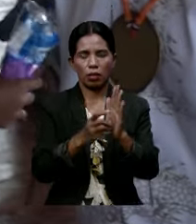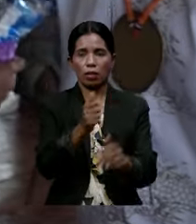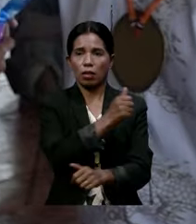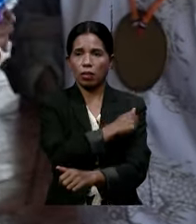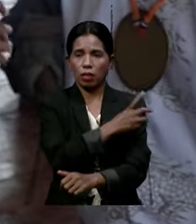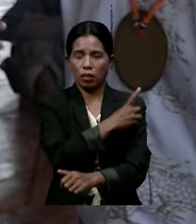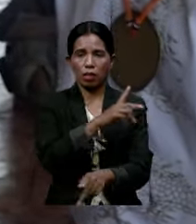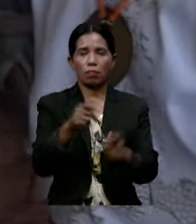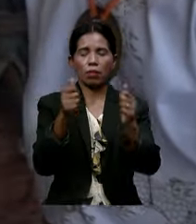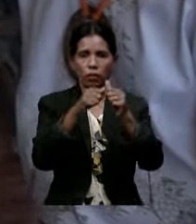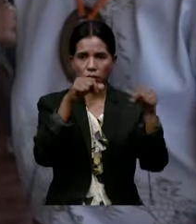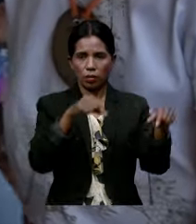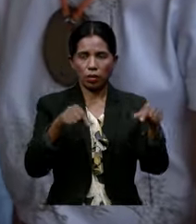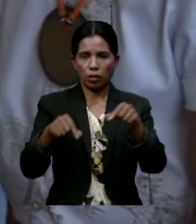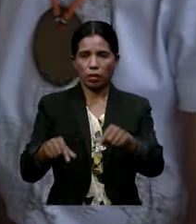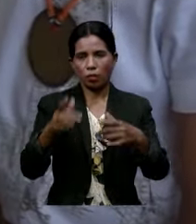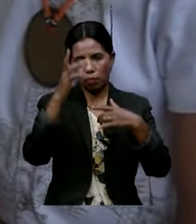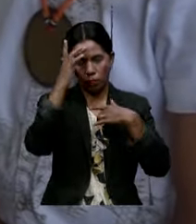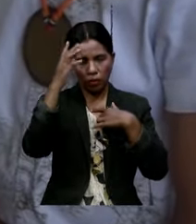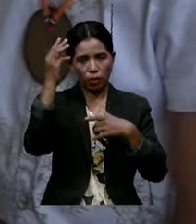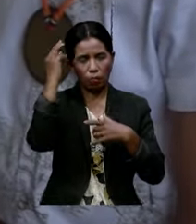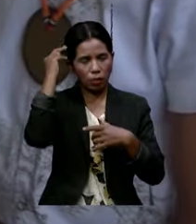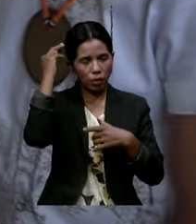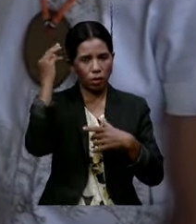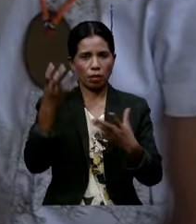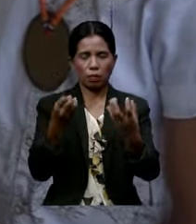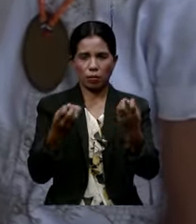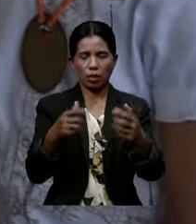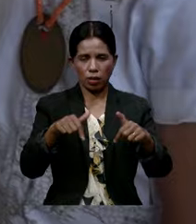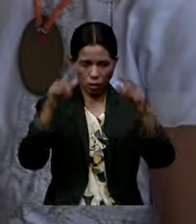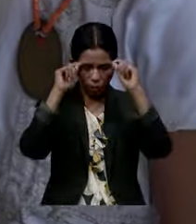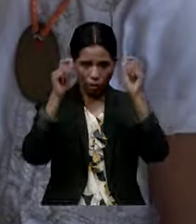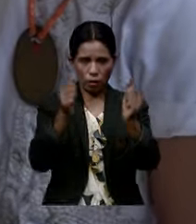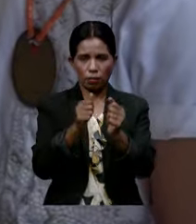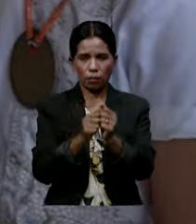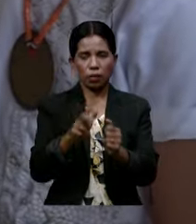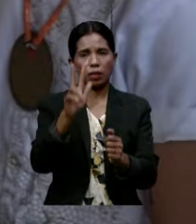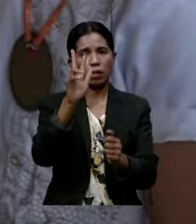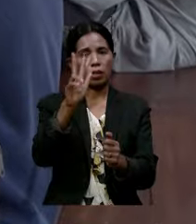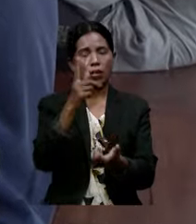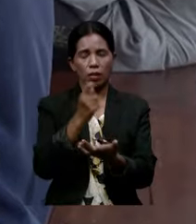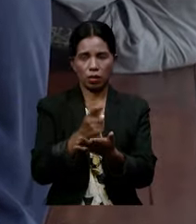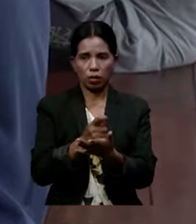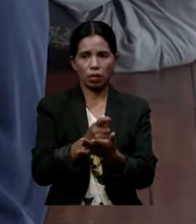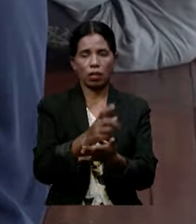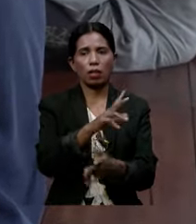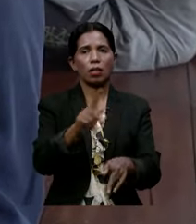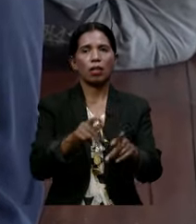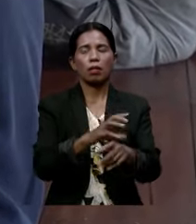Timor-Leste, ema ho deficiensia psikososial mais vulnerável ya Timor-Leste, hamutuk rihun tolu resin no entre